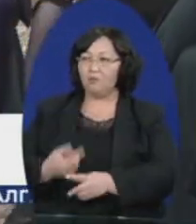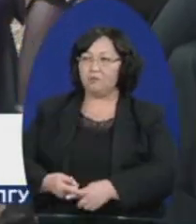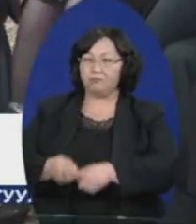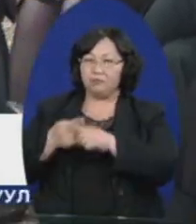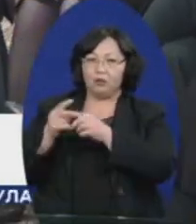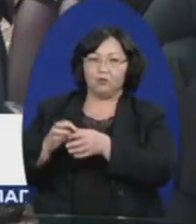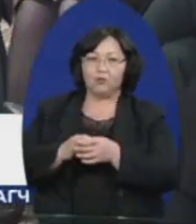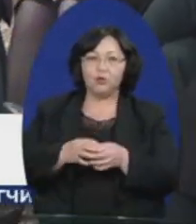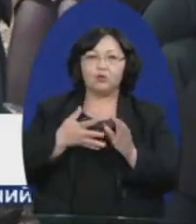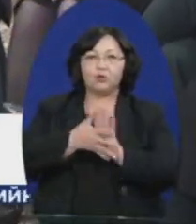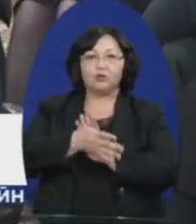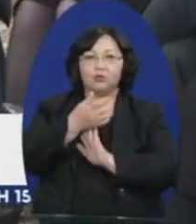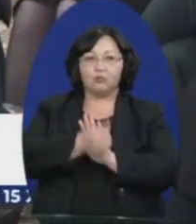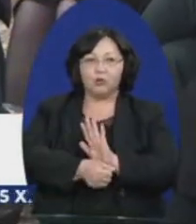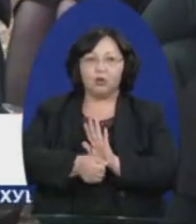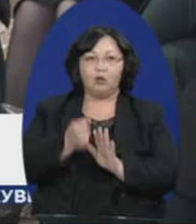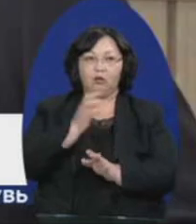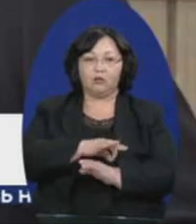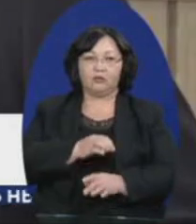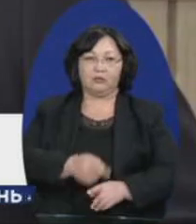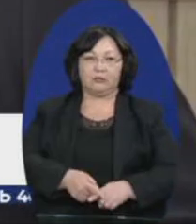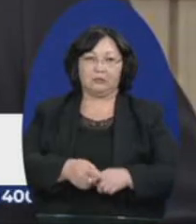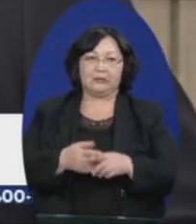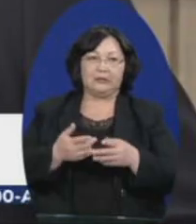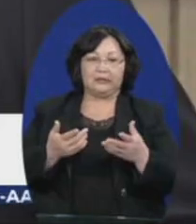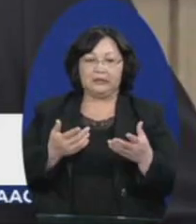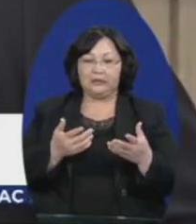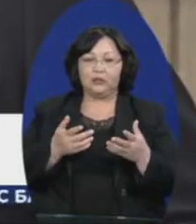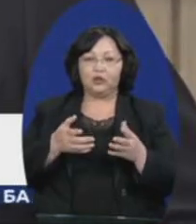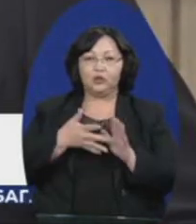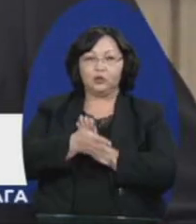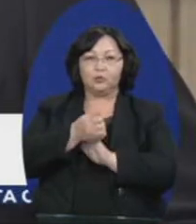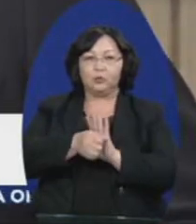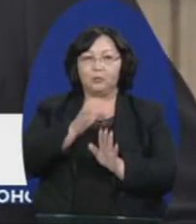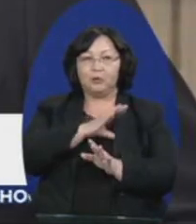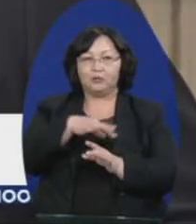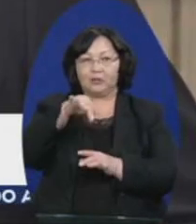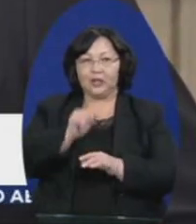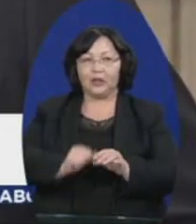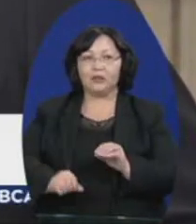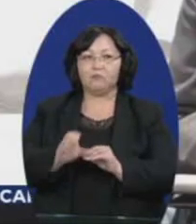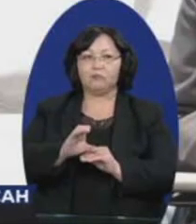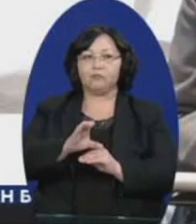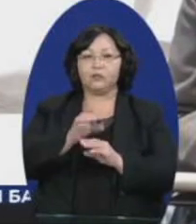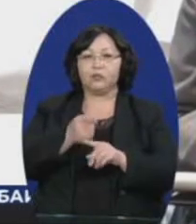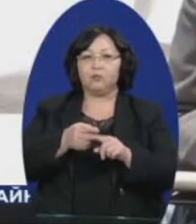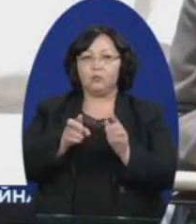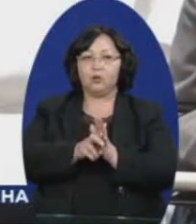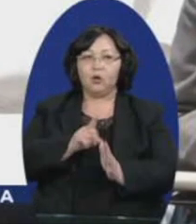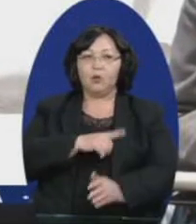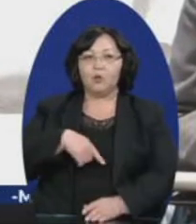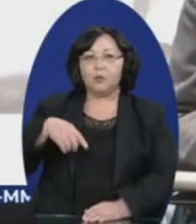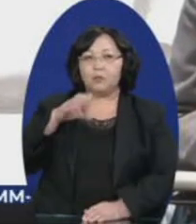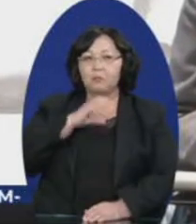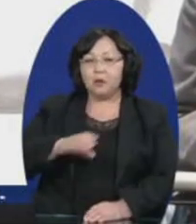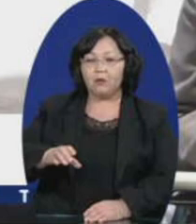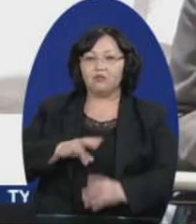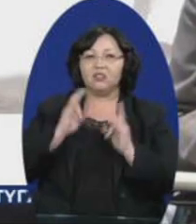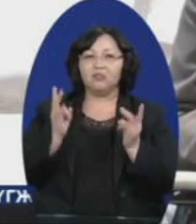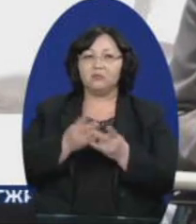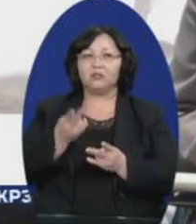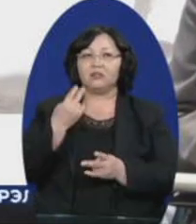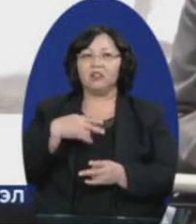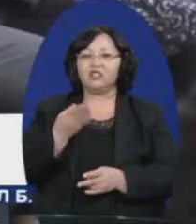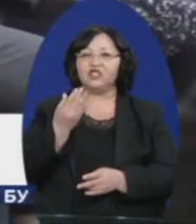дагаад нэмэгдэх боломжийг бүрдүүлдэг. За тиймээс төсвийн байгууллагын цалинг нэмэгдүүлэх боломжтой. За харин хувийн хөвшлийн хувьд нийгмийн дадхлын